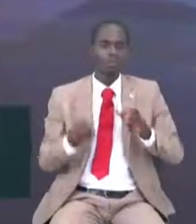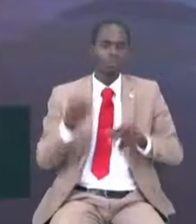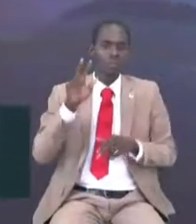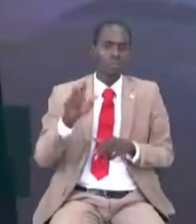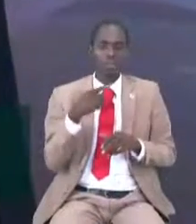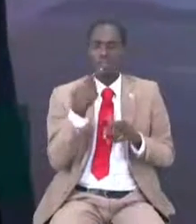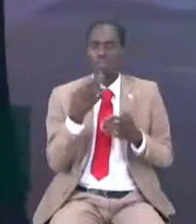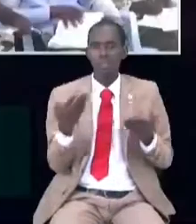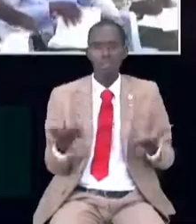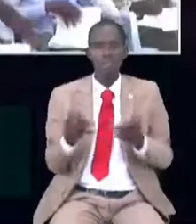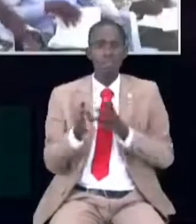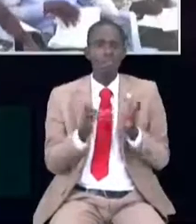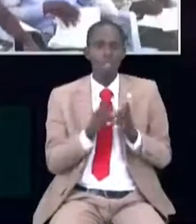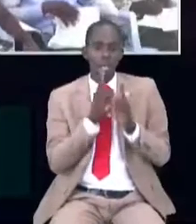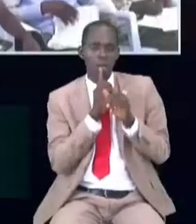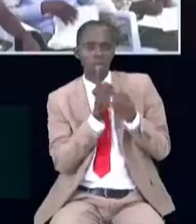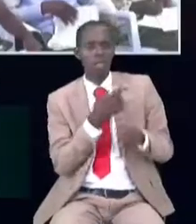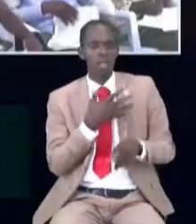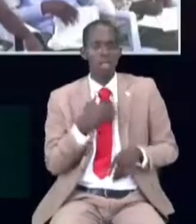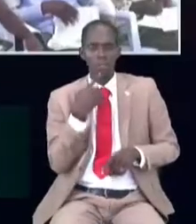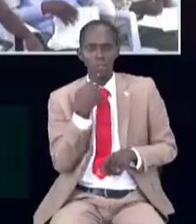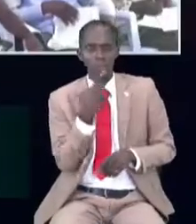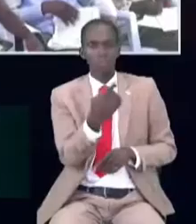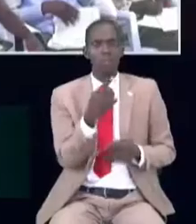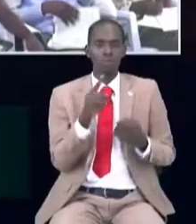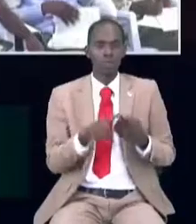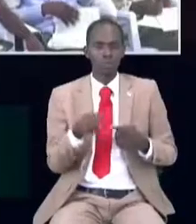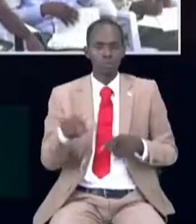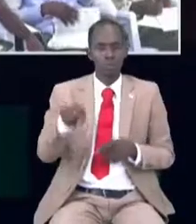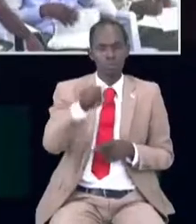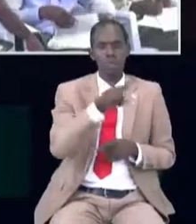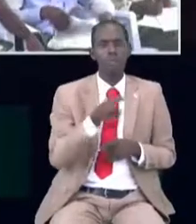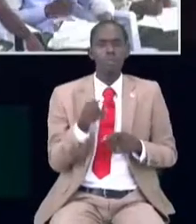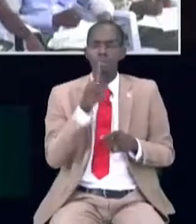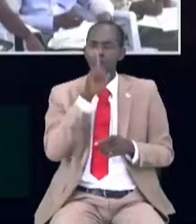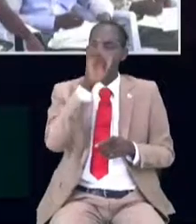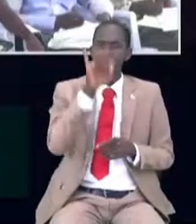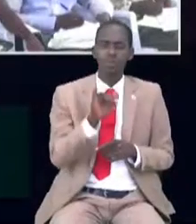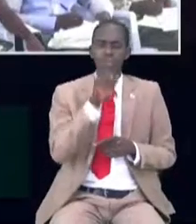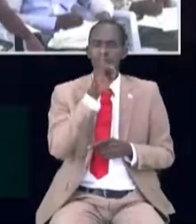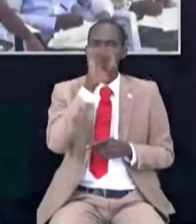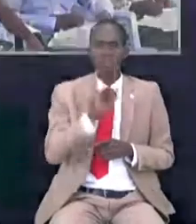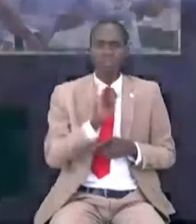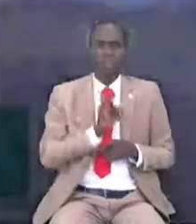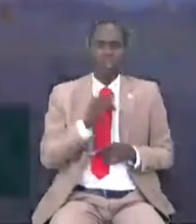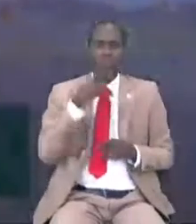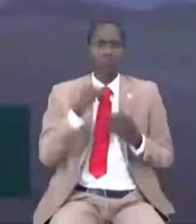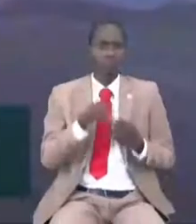vérité, je te le dis, si un homme ne naît de nouveau, il ne